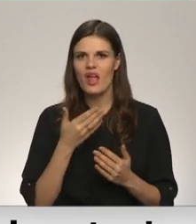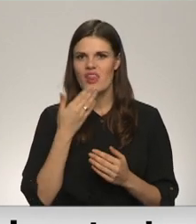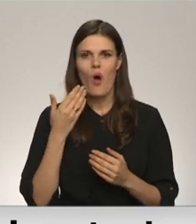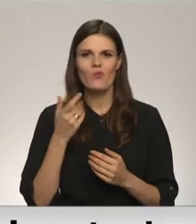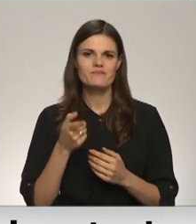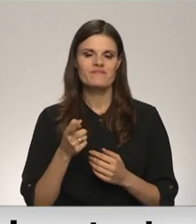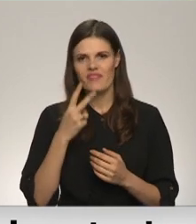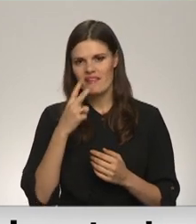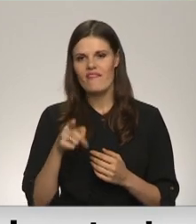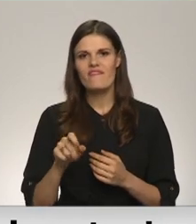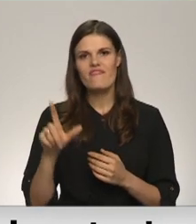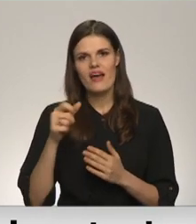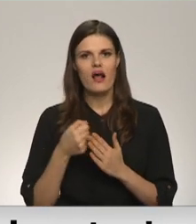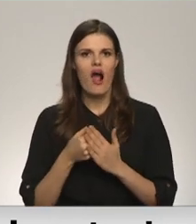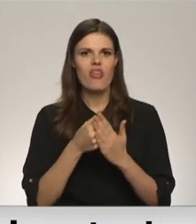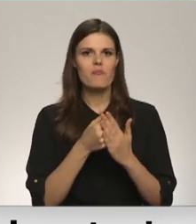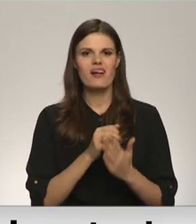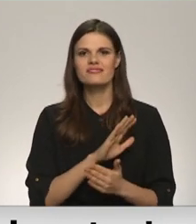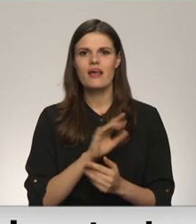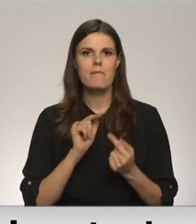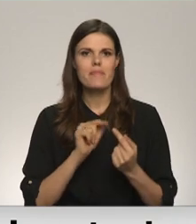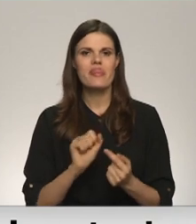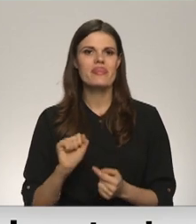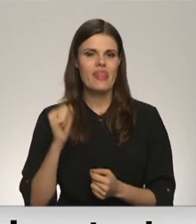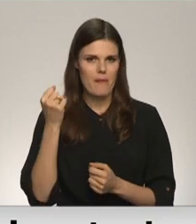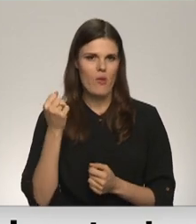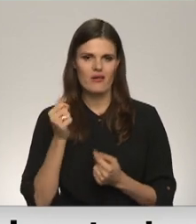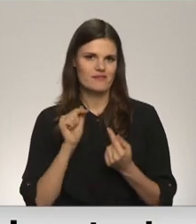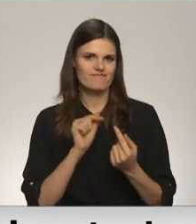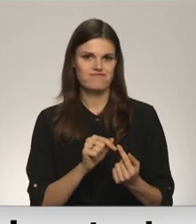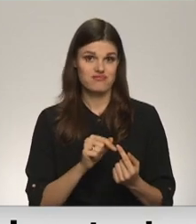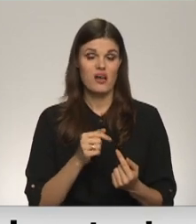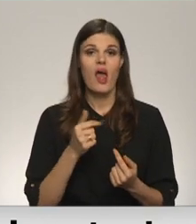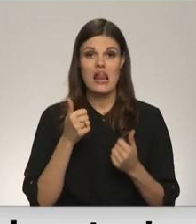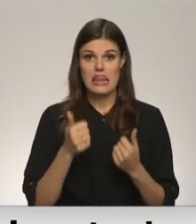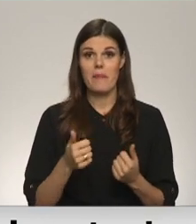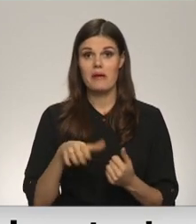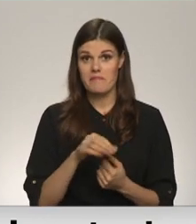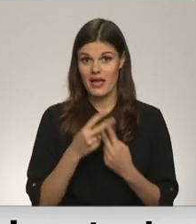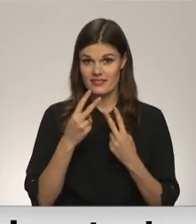nedemokrātisko spēku pusē. Un tas ir labi, ka tie izgaismojās, mēs viņus